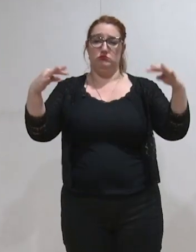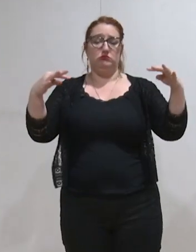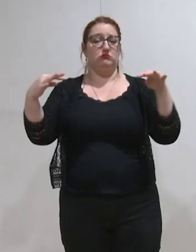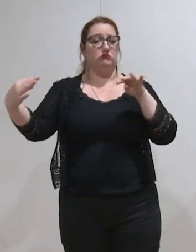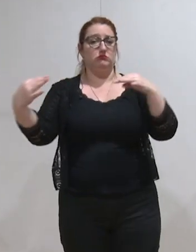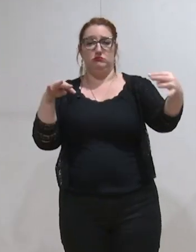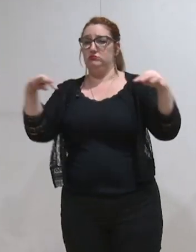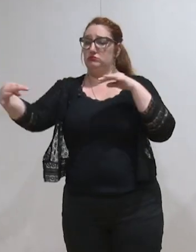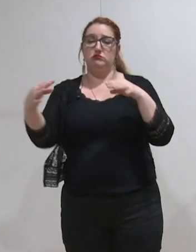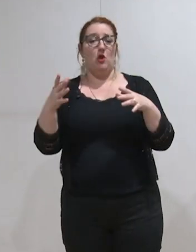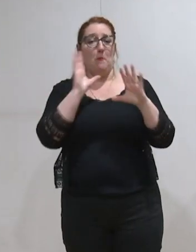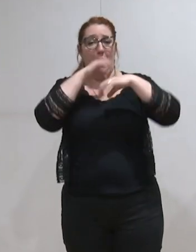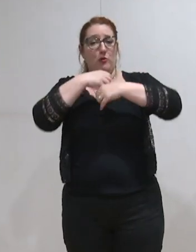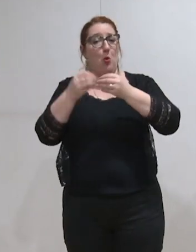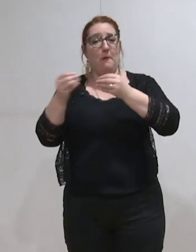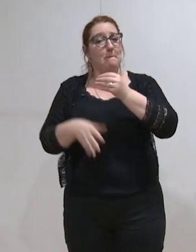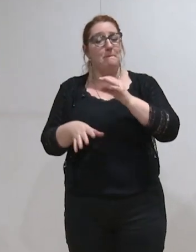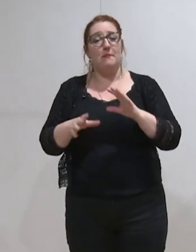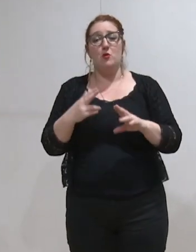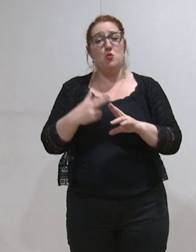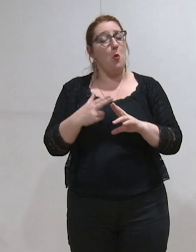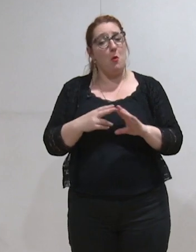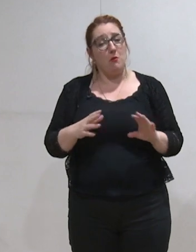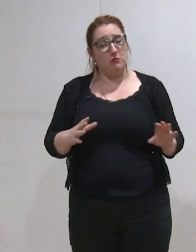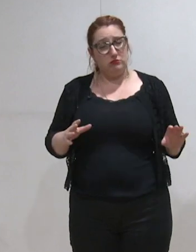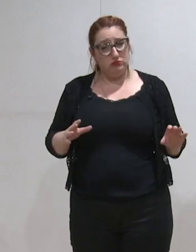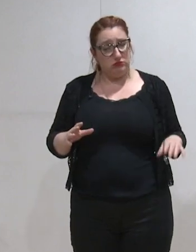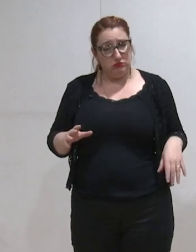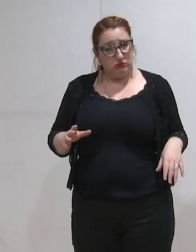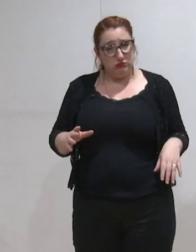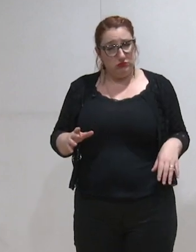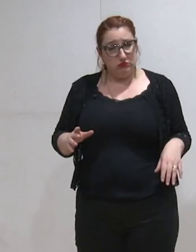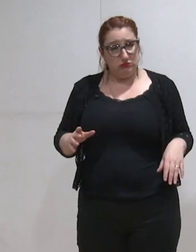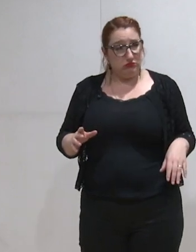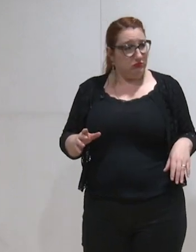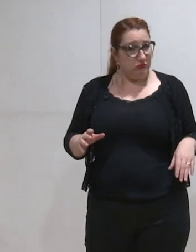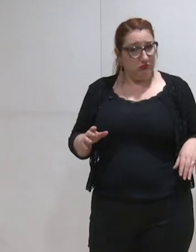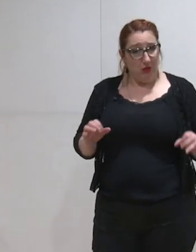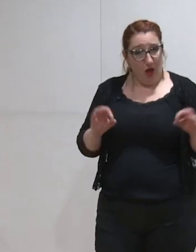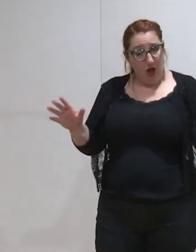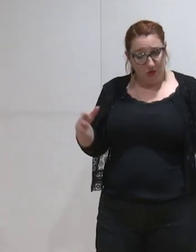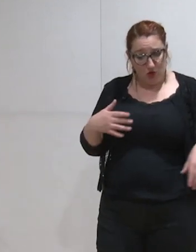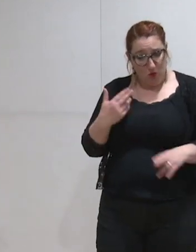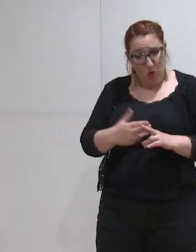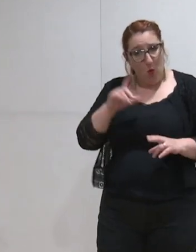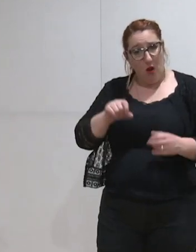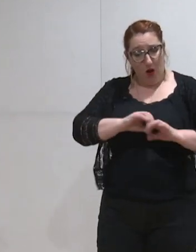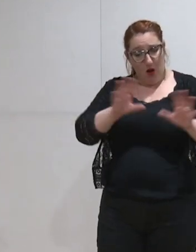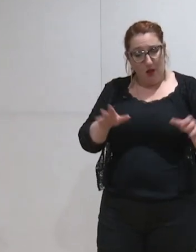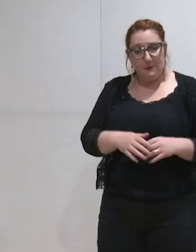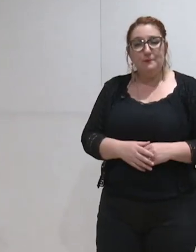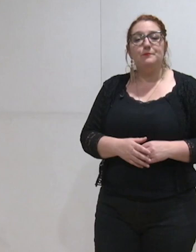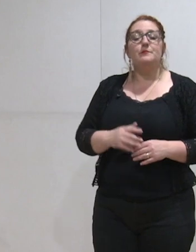anonymées et donc ce que nous avons fait pour 2015 c'est que nous avons cherché à corriger ces aspects